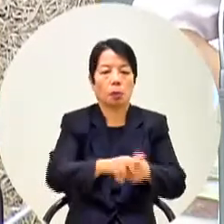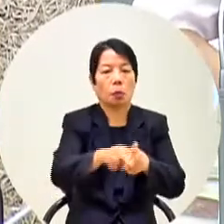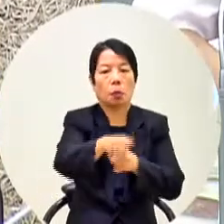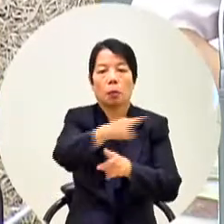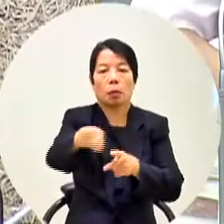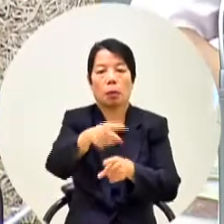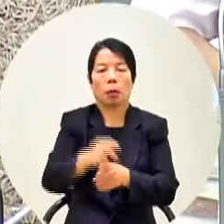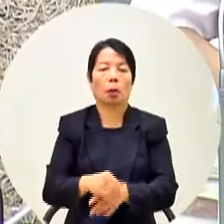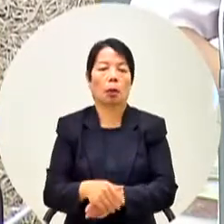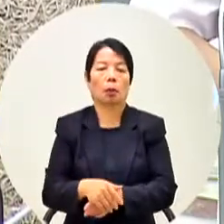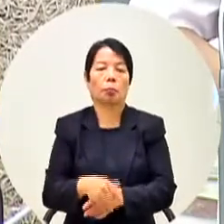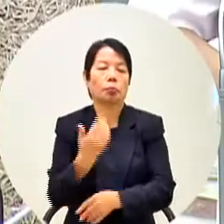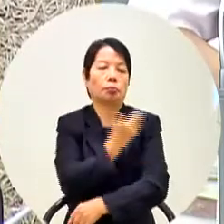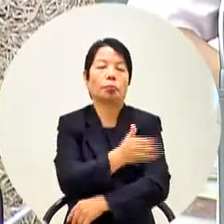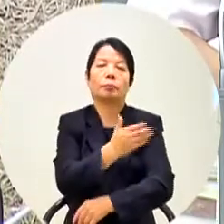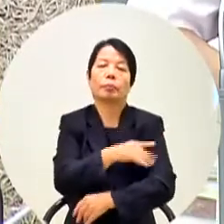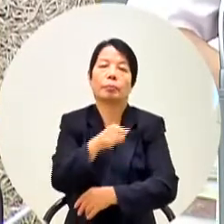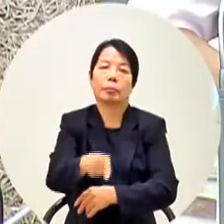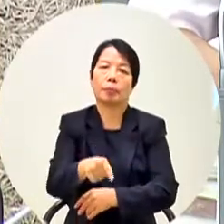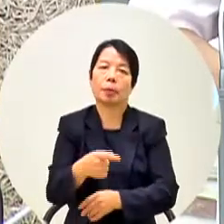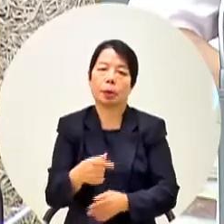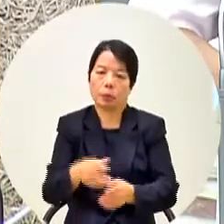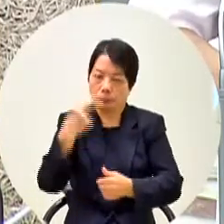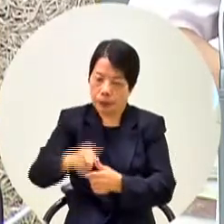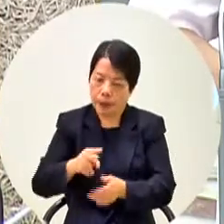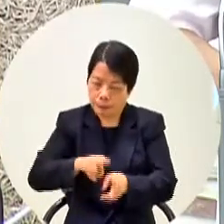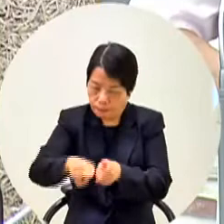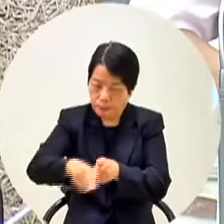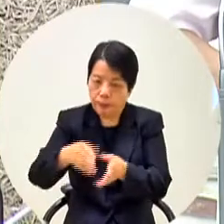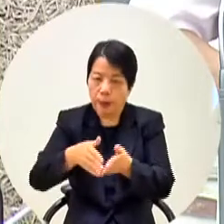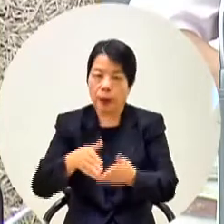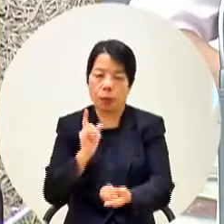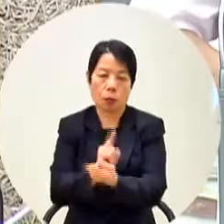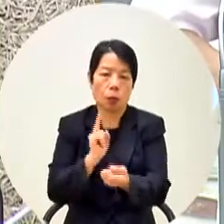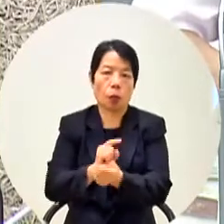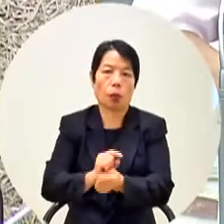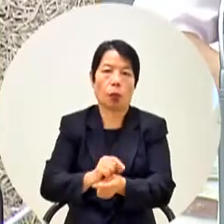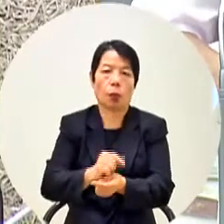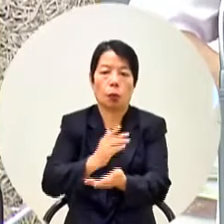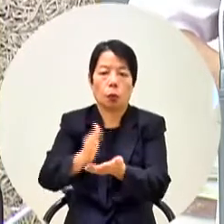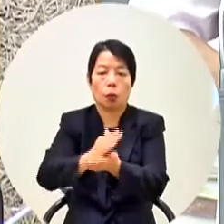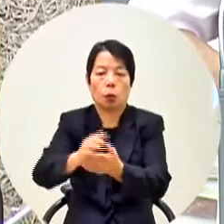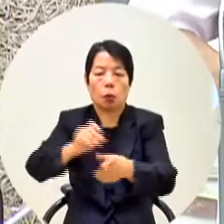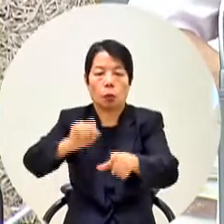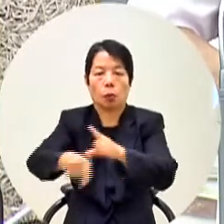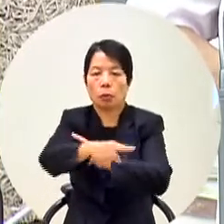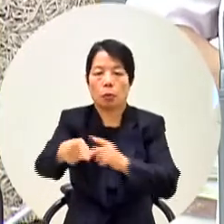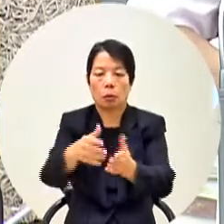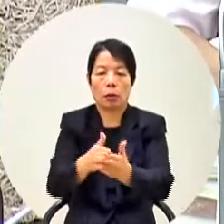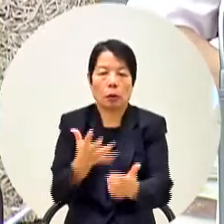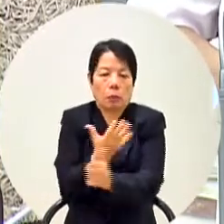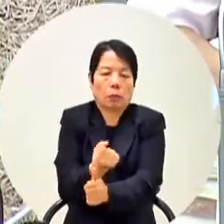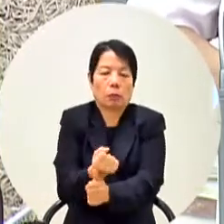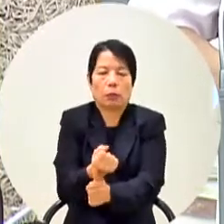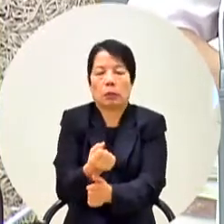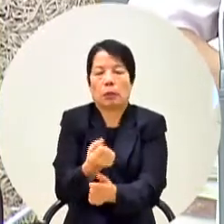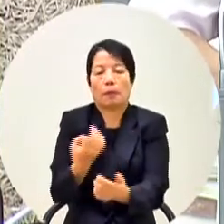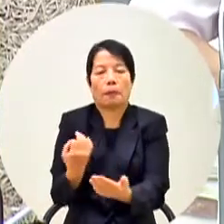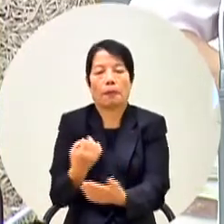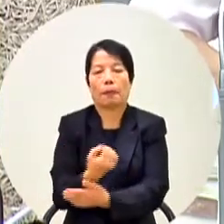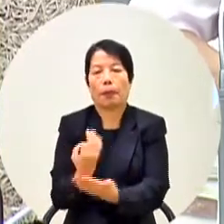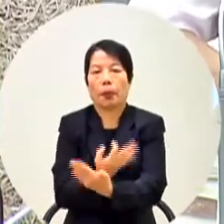我们还会再跟他们协商。 咱对这个操作业者，敢若没有什么约束力啦，吼、哦。尤其当